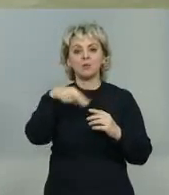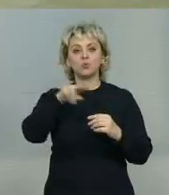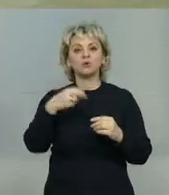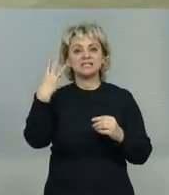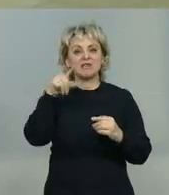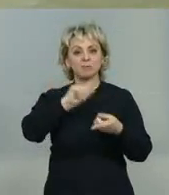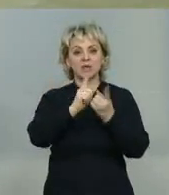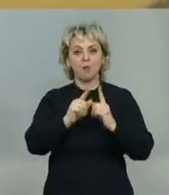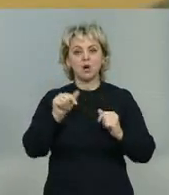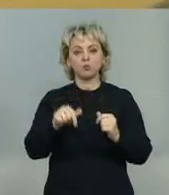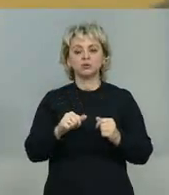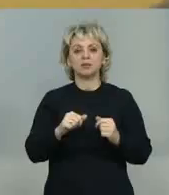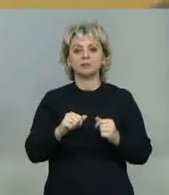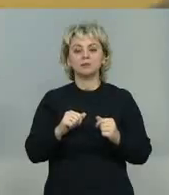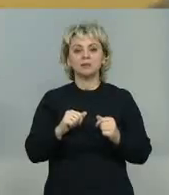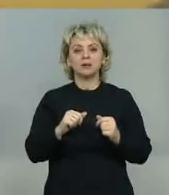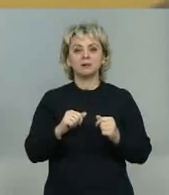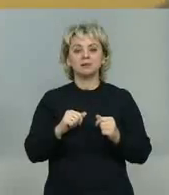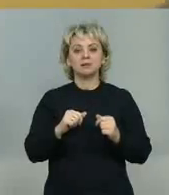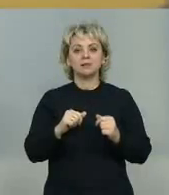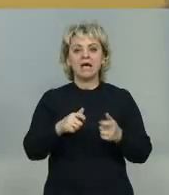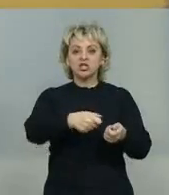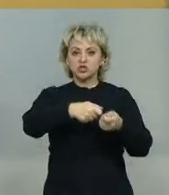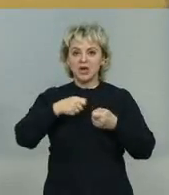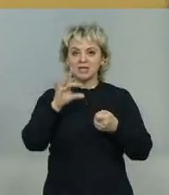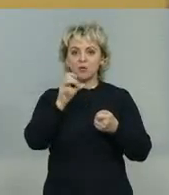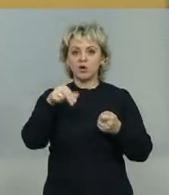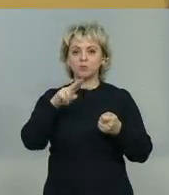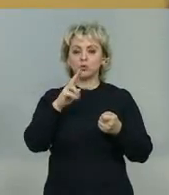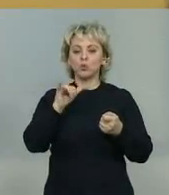в современной обработке. Мы тянем репку,